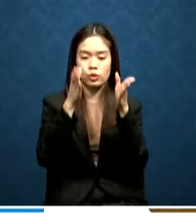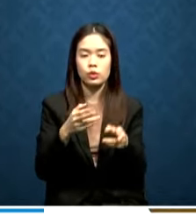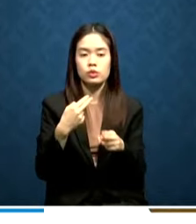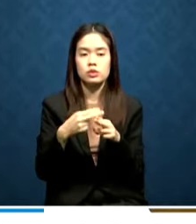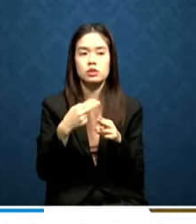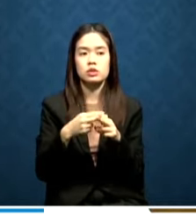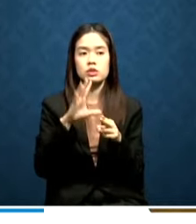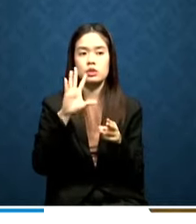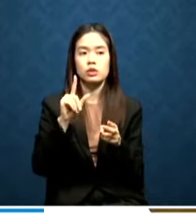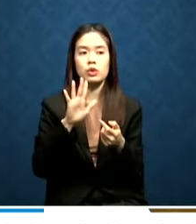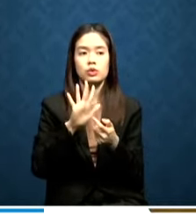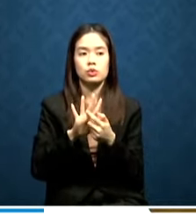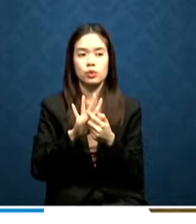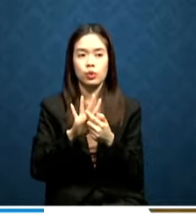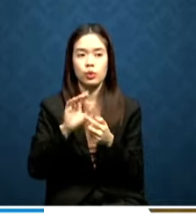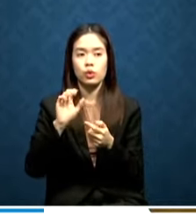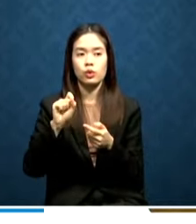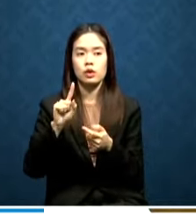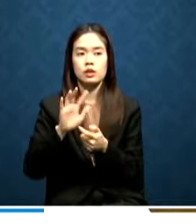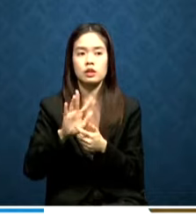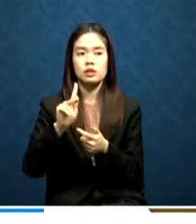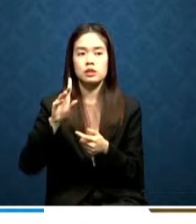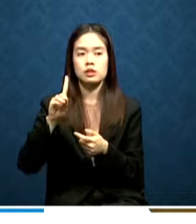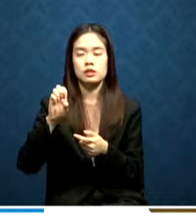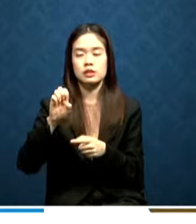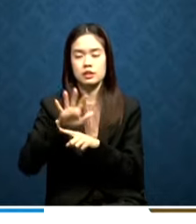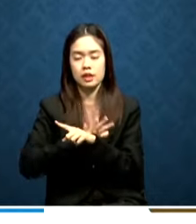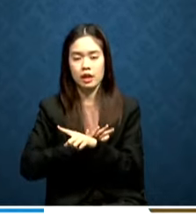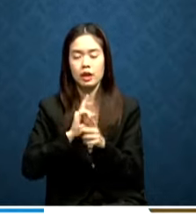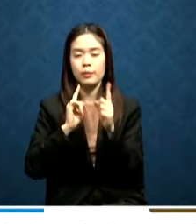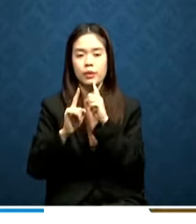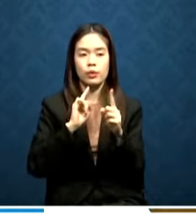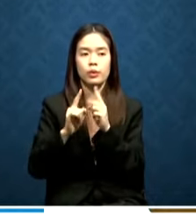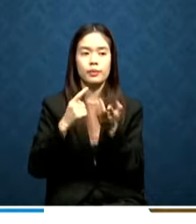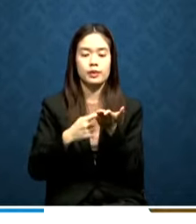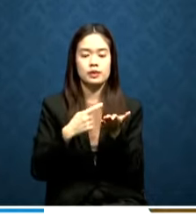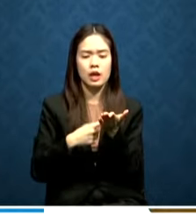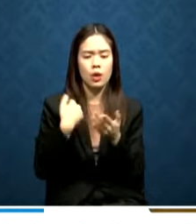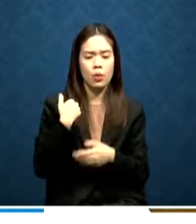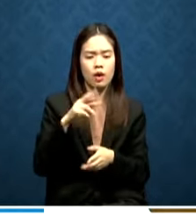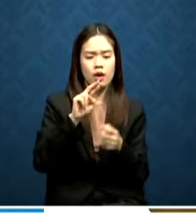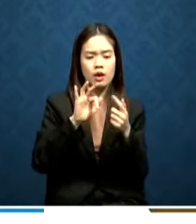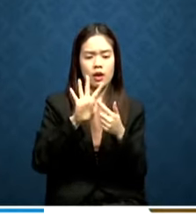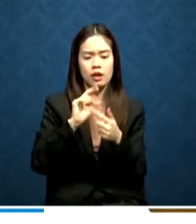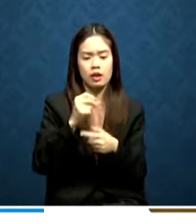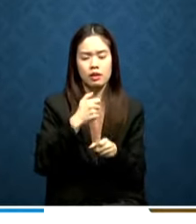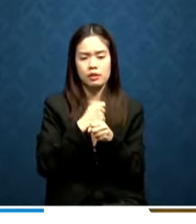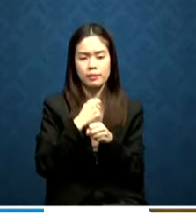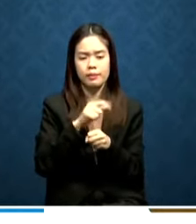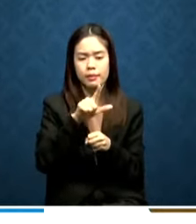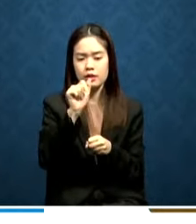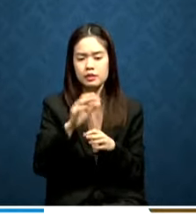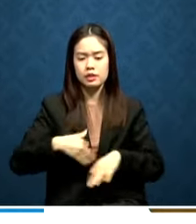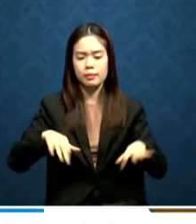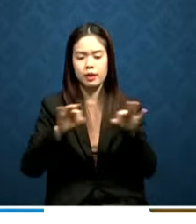ของเพื่อไทยแล้วก็เชิญคุณพฤทธิ์มานั่งคุยกันนะครับแล้วก็หาจุดแข็งของแต่ละร่างเนี่ยมารวมกันเป็นฉบับเดียว